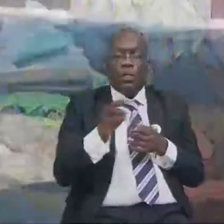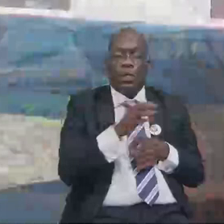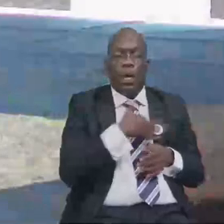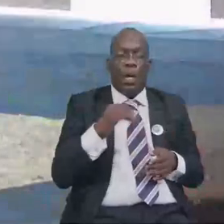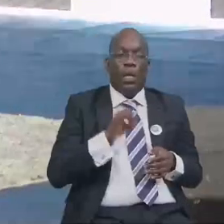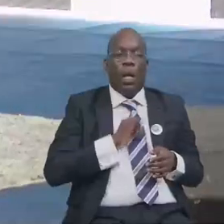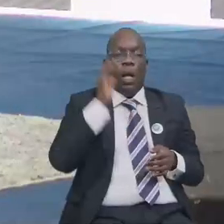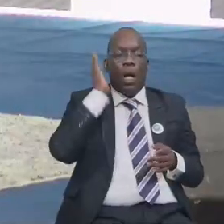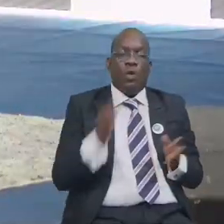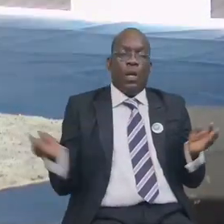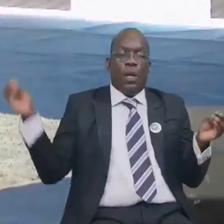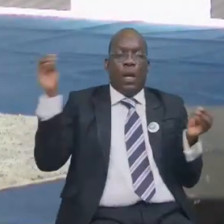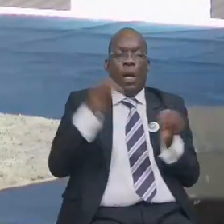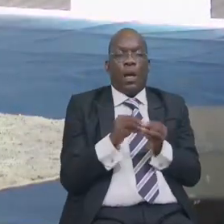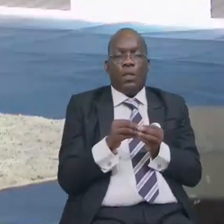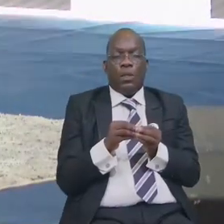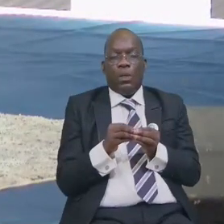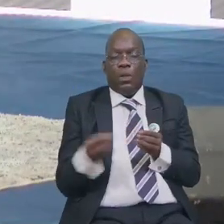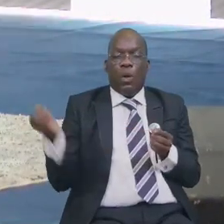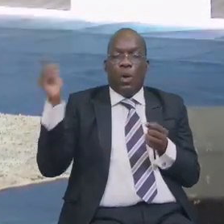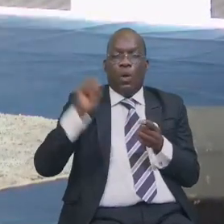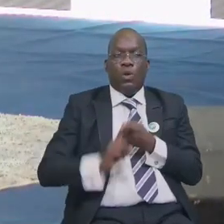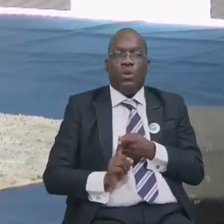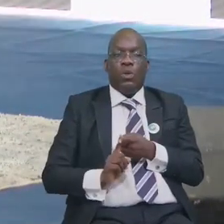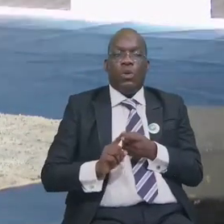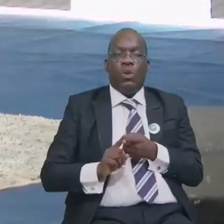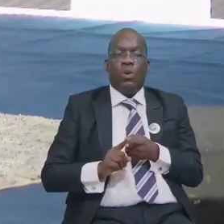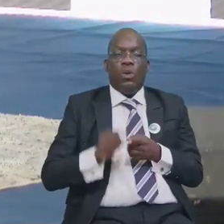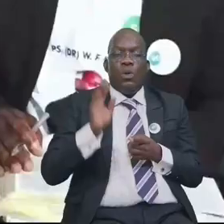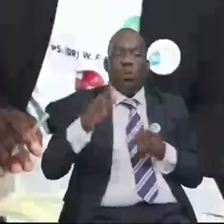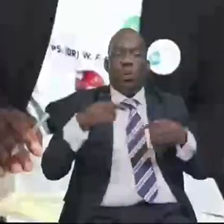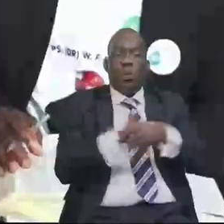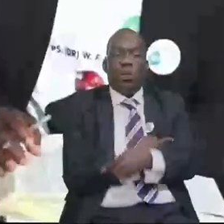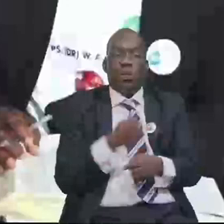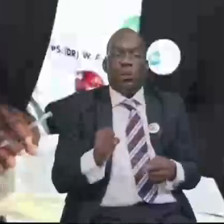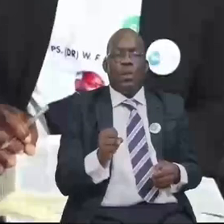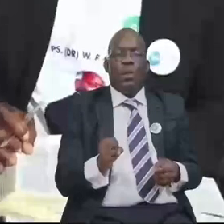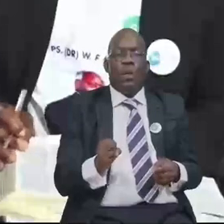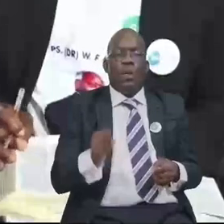J'ajouterai à tes jours. Dites-moi.